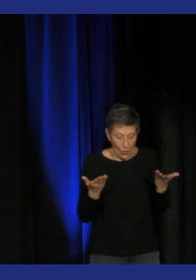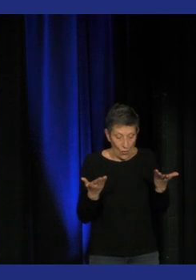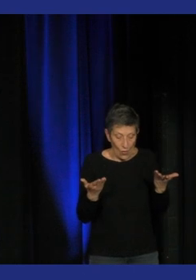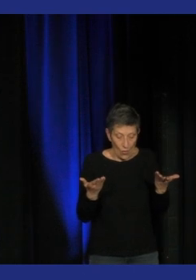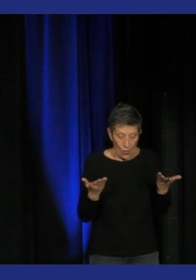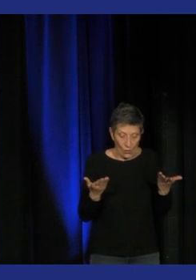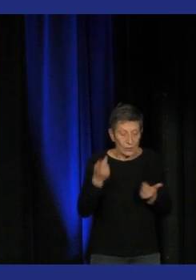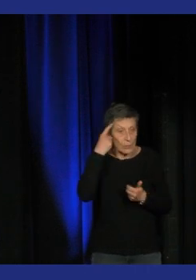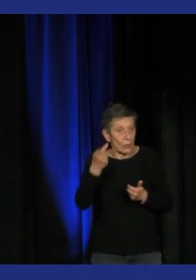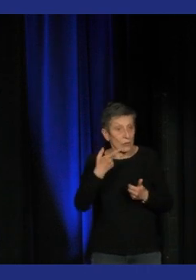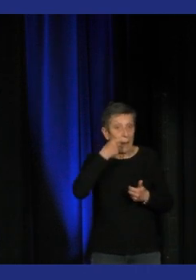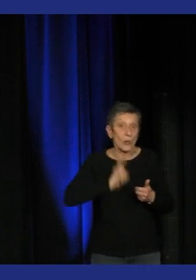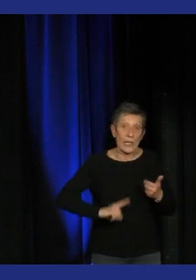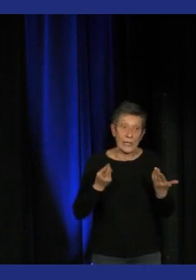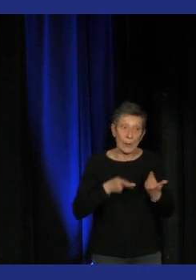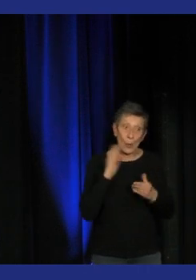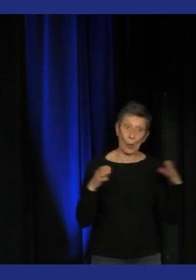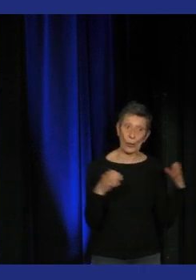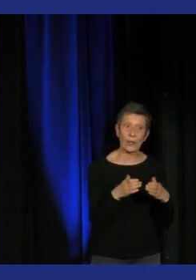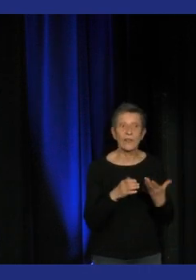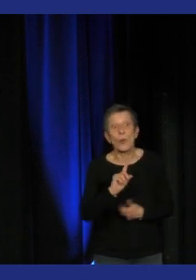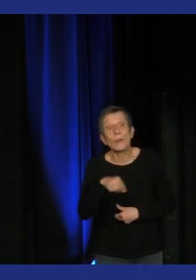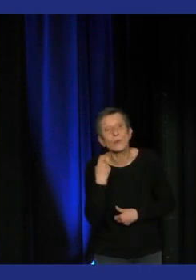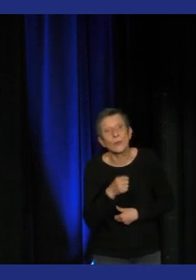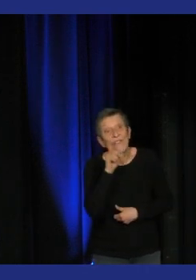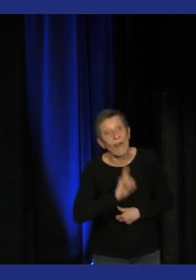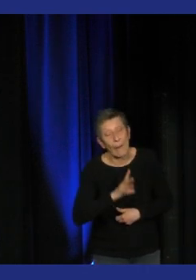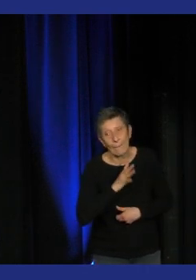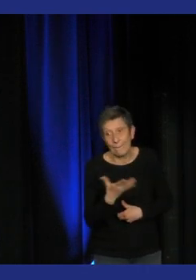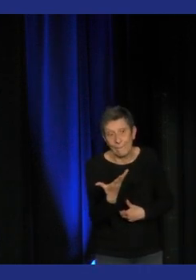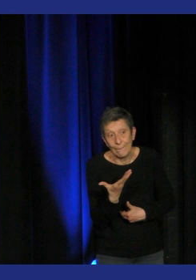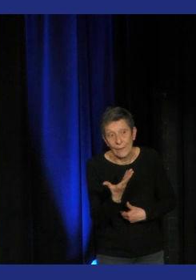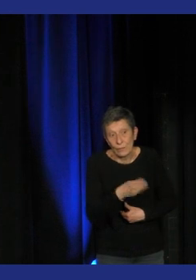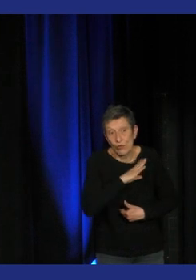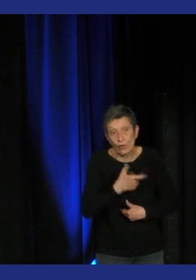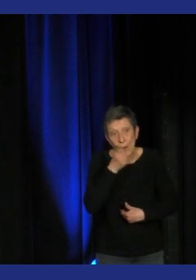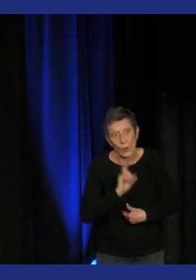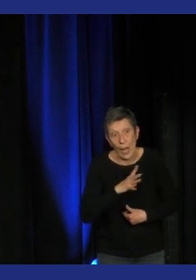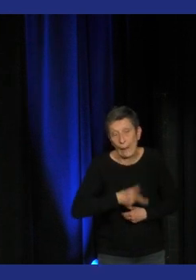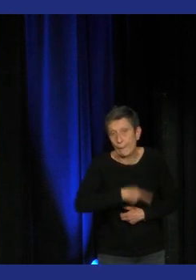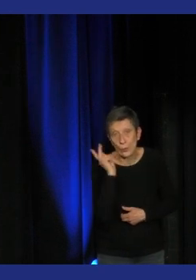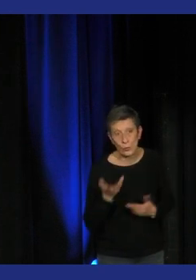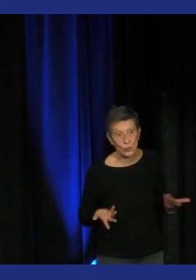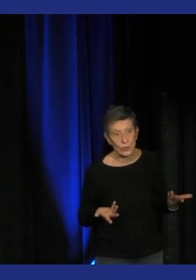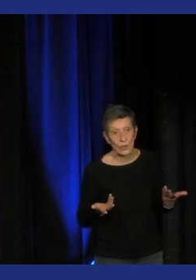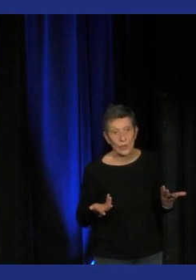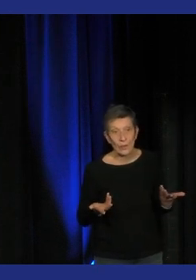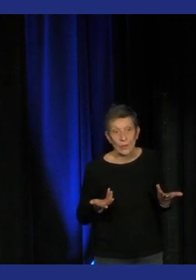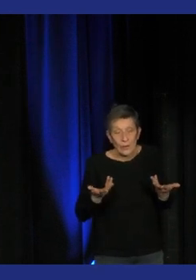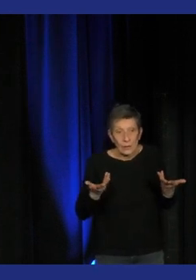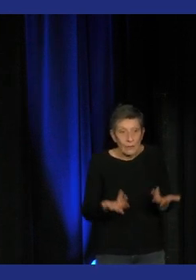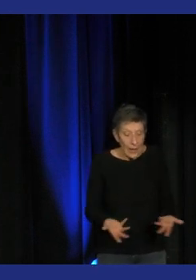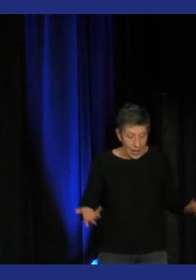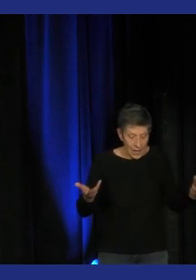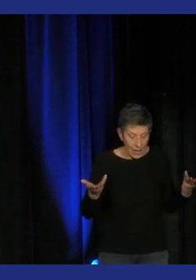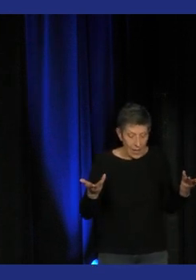femmes, hein, beaucoup, des charges parentales qui s'exercent sur elles, et que toutes les